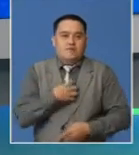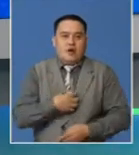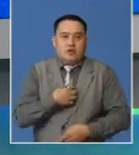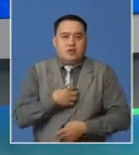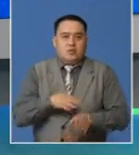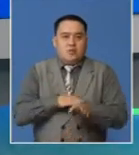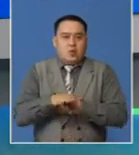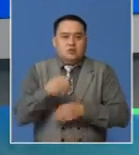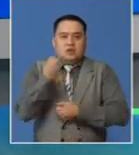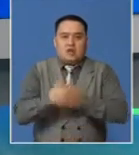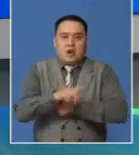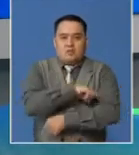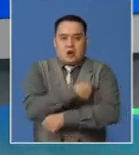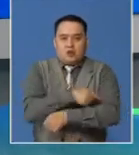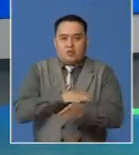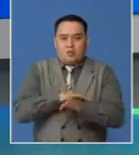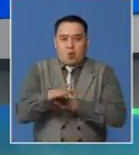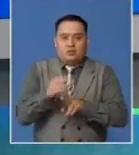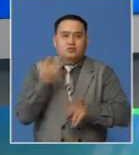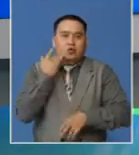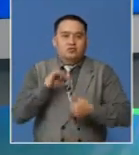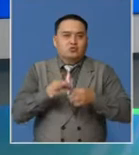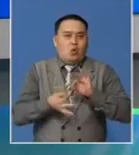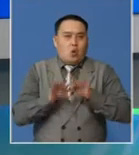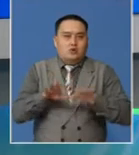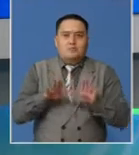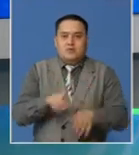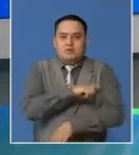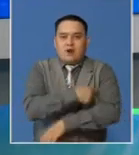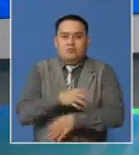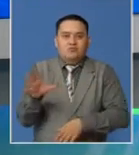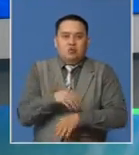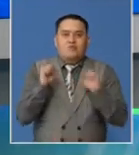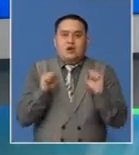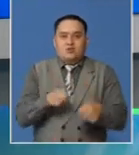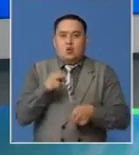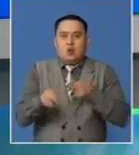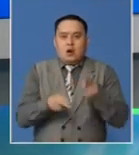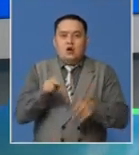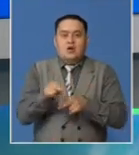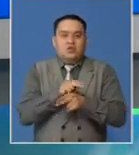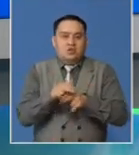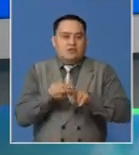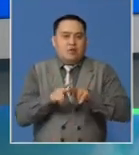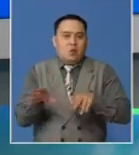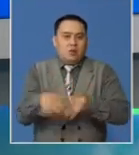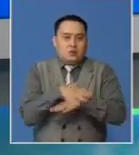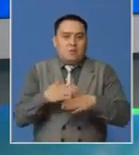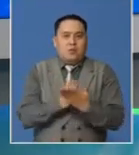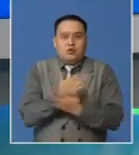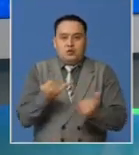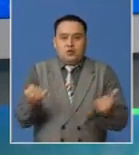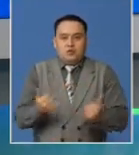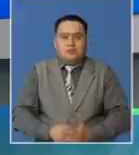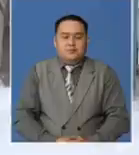сильно перегружена центральная больница. Несмотря на такие сложности, местные врачи делают все возможное, чтобы качественно оказывать населению медицинскую